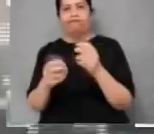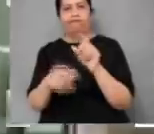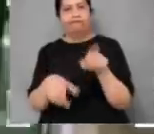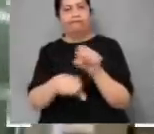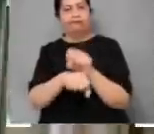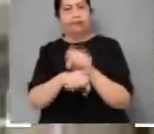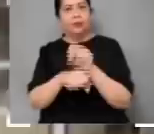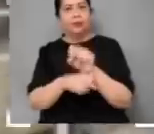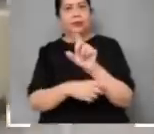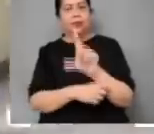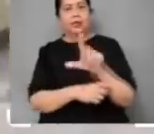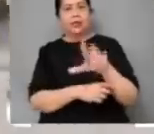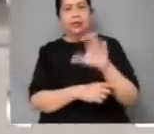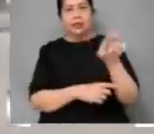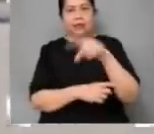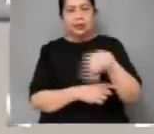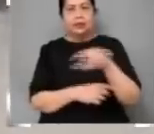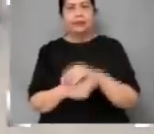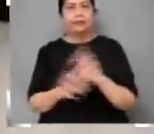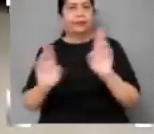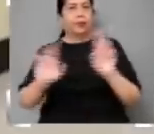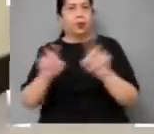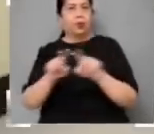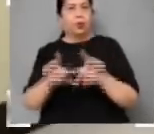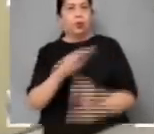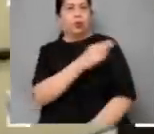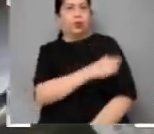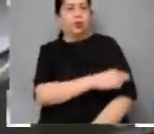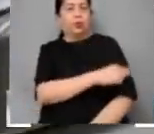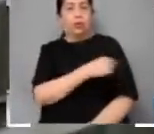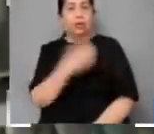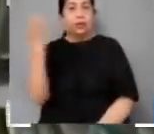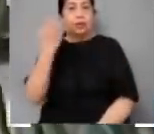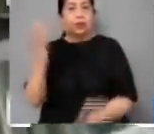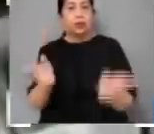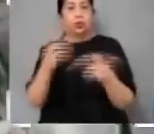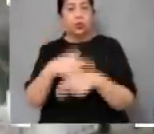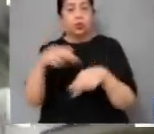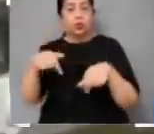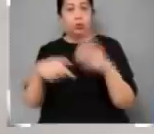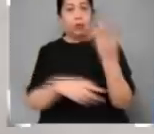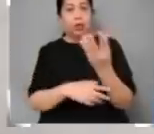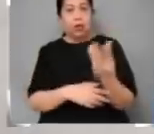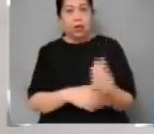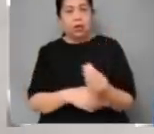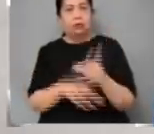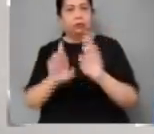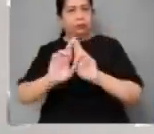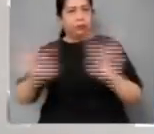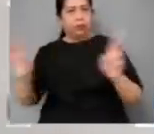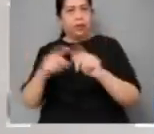LCEs. Naka-alerto na rin ang mga ospital. Sa emergency room ng ospital na ito sa Batangas, nakalatag na ang mga aparato